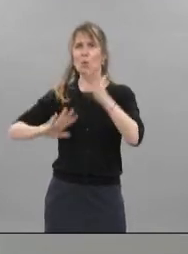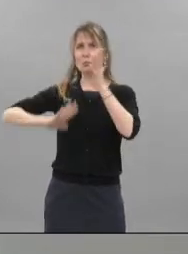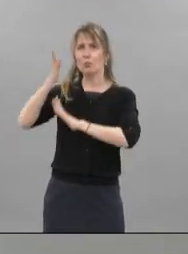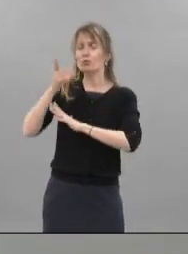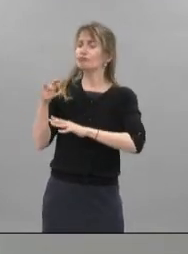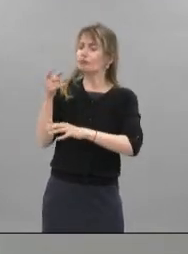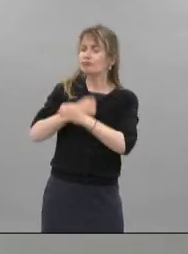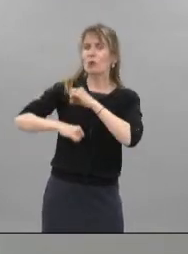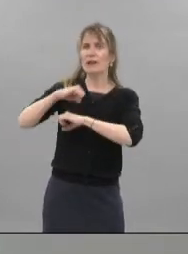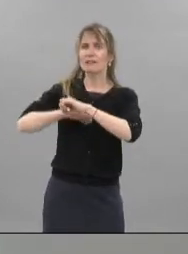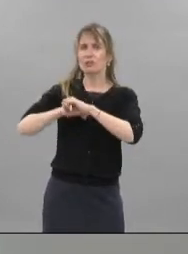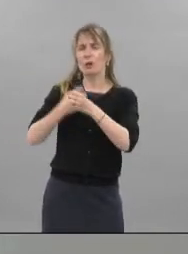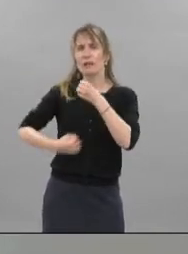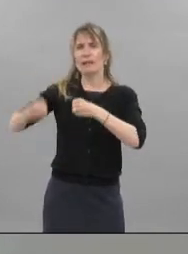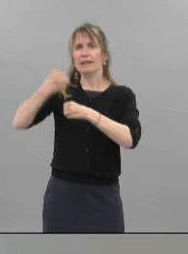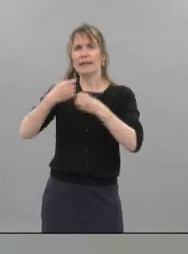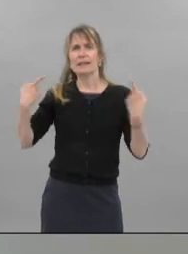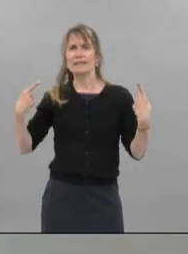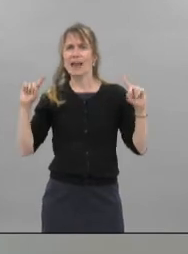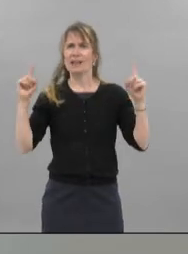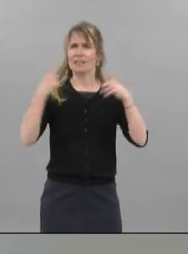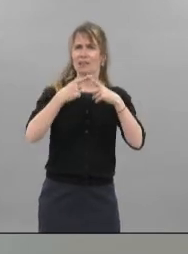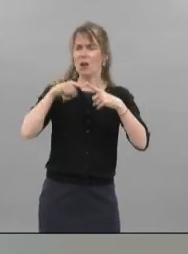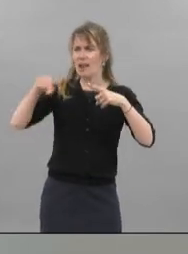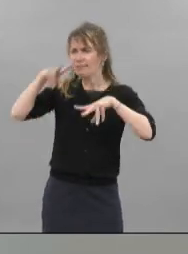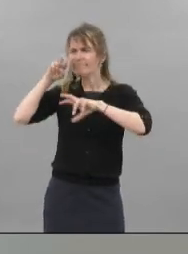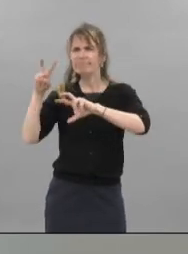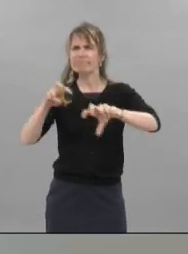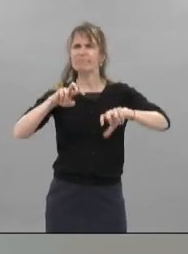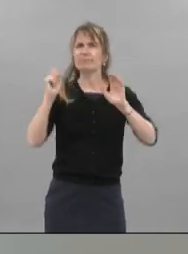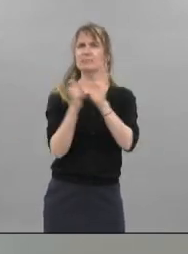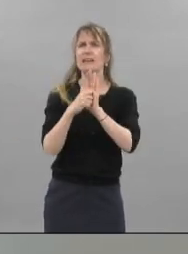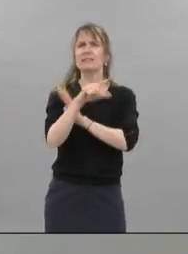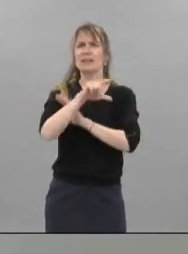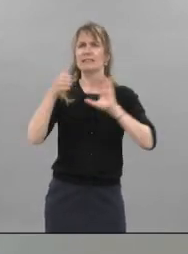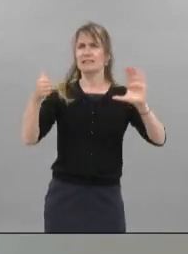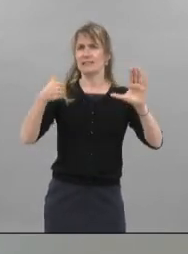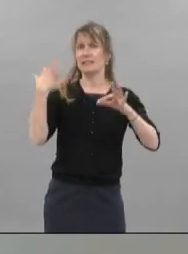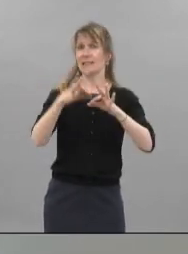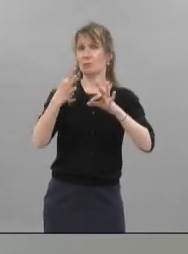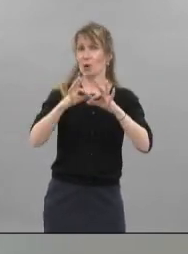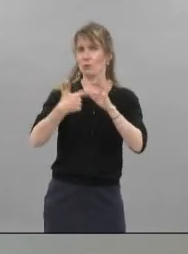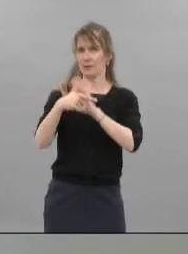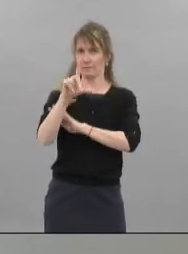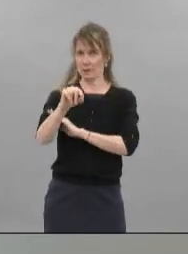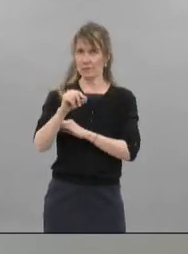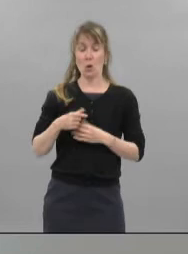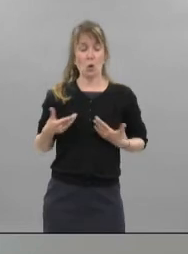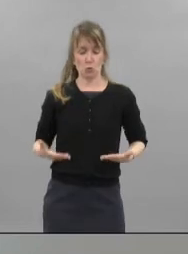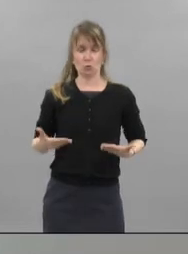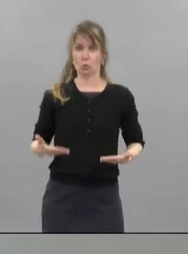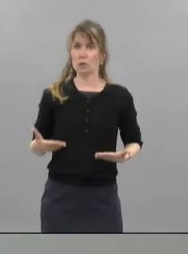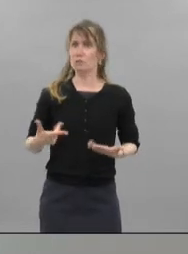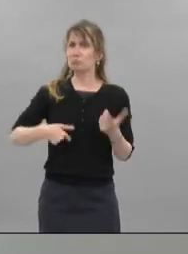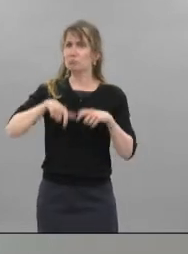Elle a mené un ensemble d'enquêtes et d'actions de terrain, notamment le 26 septembre 2020. Aujourd'hui, les citoyens